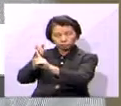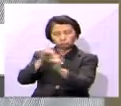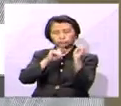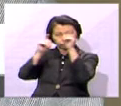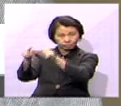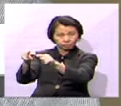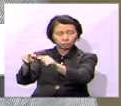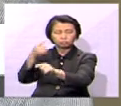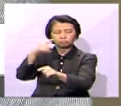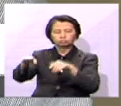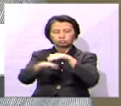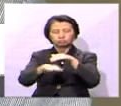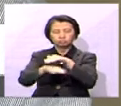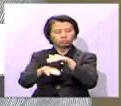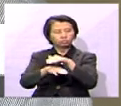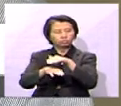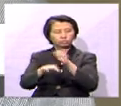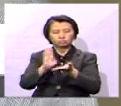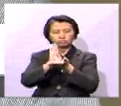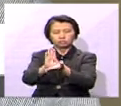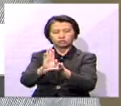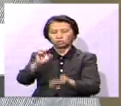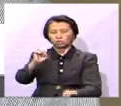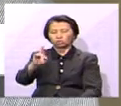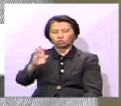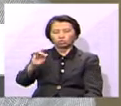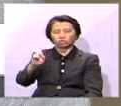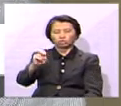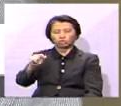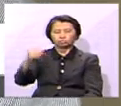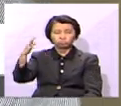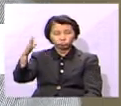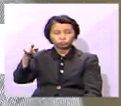oakland di bawah bantuan daripada oakland Blues